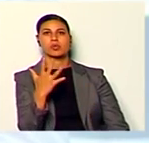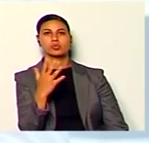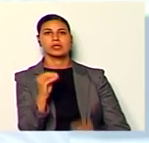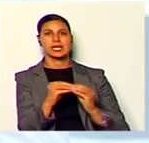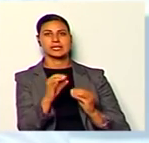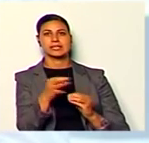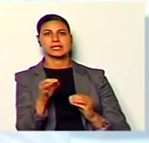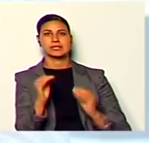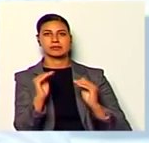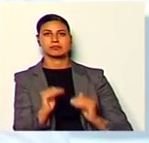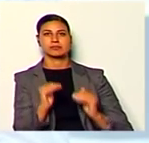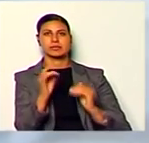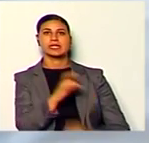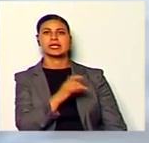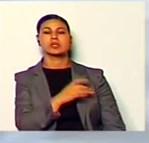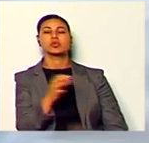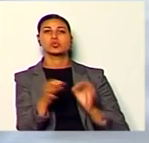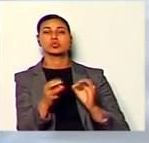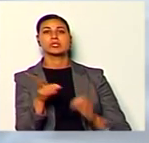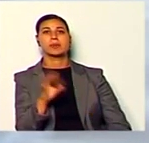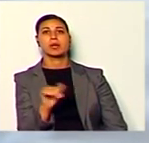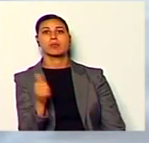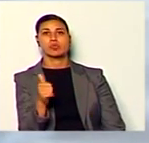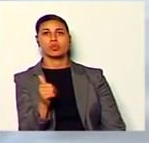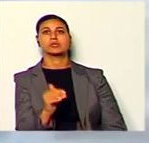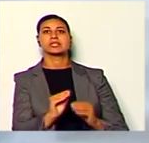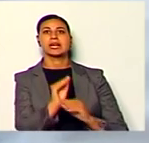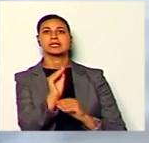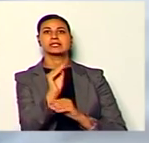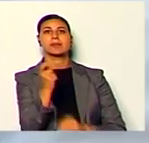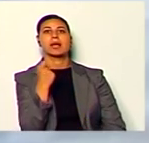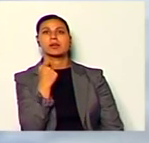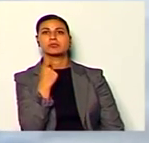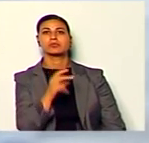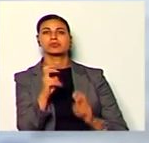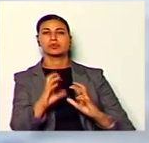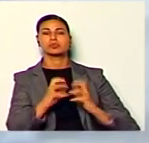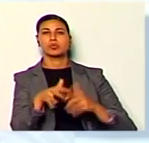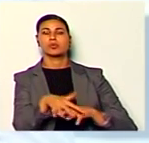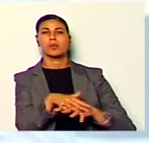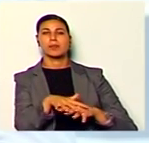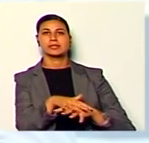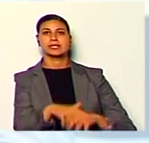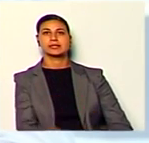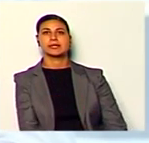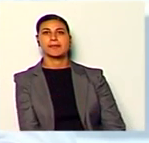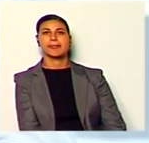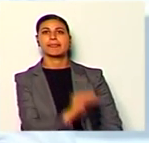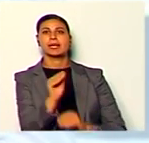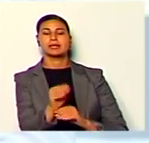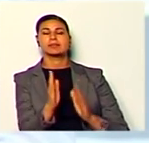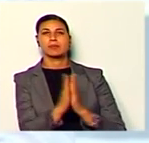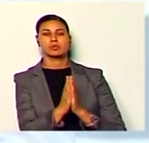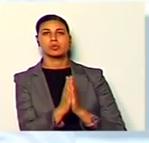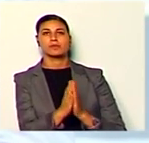თეთრში ვწდებოდე თეთრ ყურძენზე. მაგრამ აი როგორც გაიზრდება ალკოჰოლზე მოთხოვნა მსოფლიო ბაზარზე, გაიზრდება